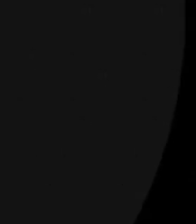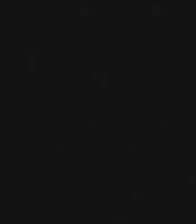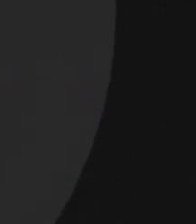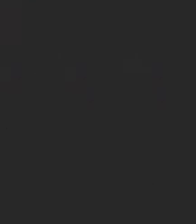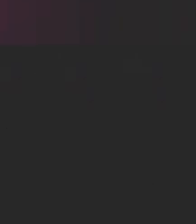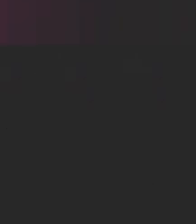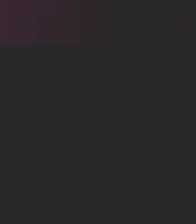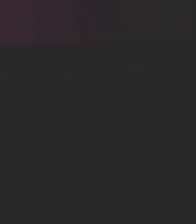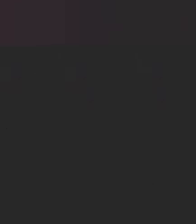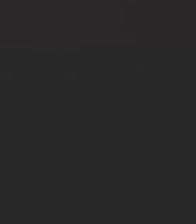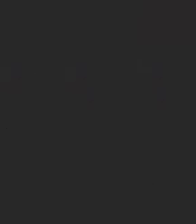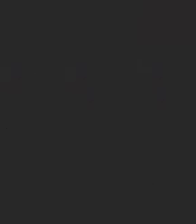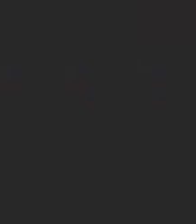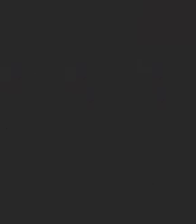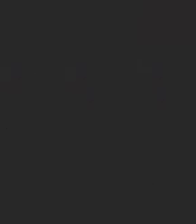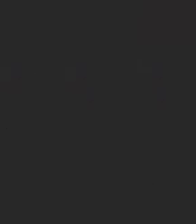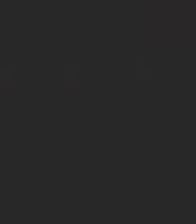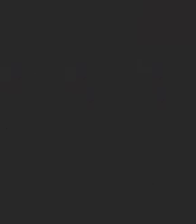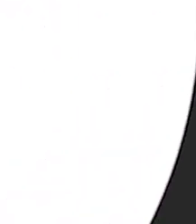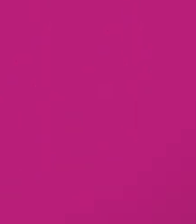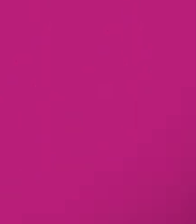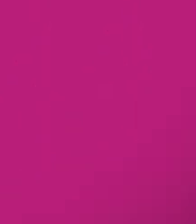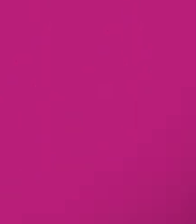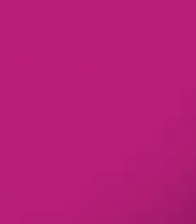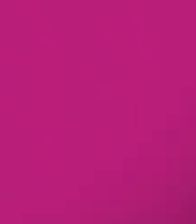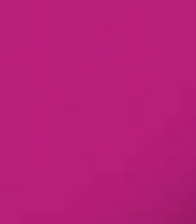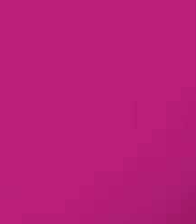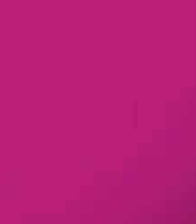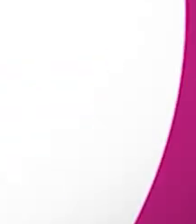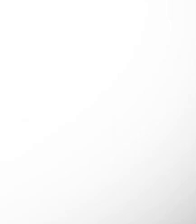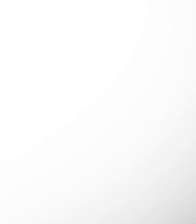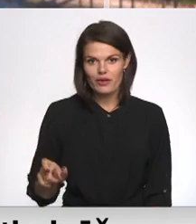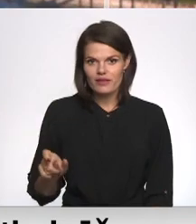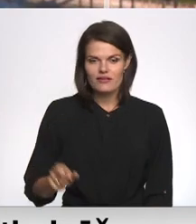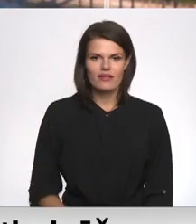Re, visi ēters ir te!